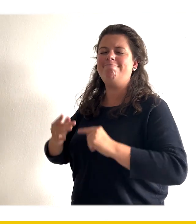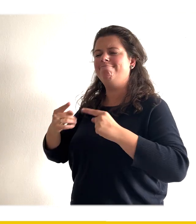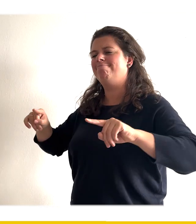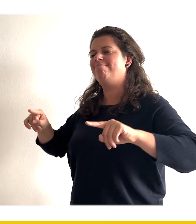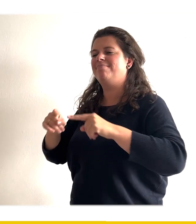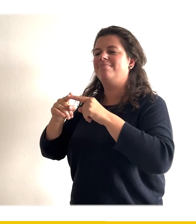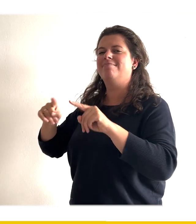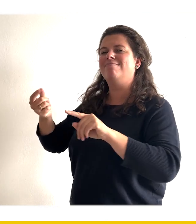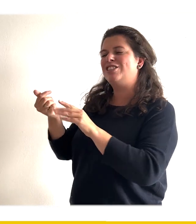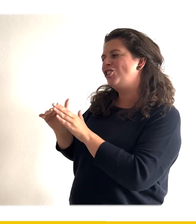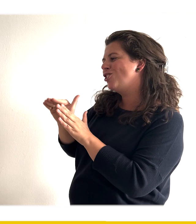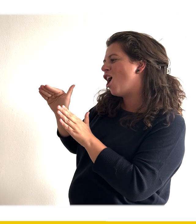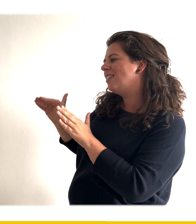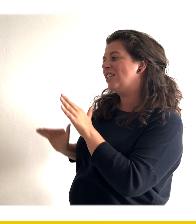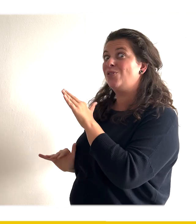verhalen.